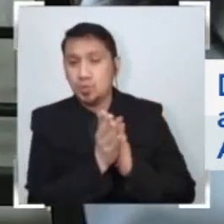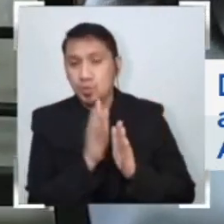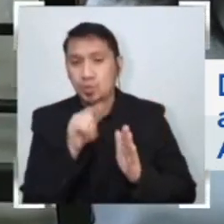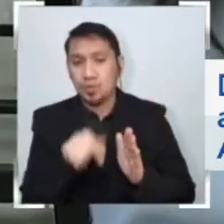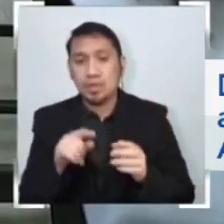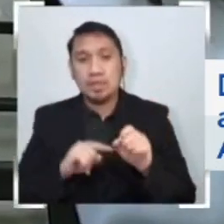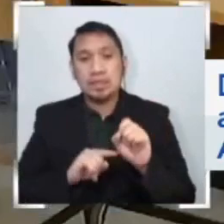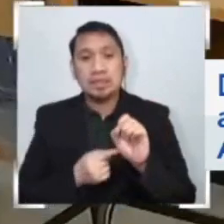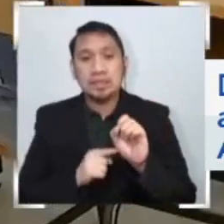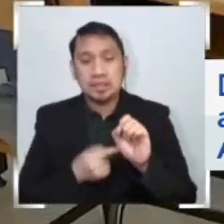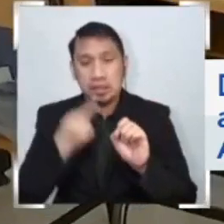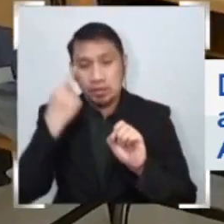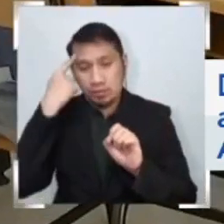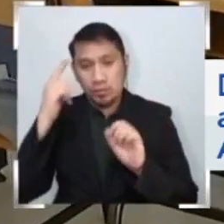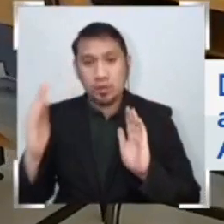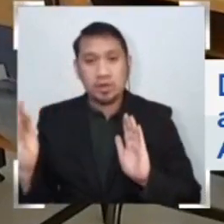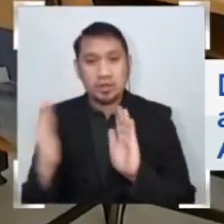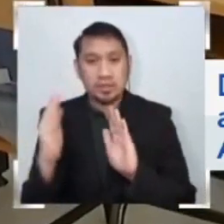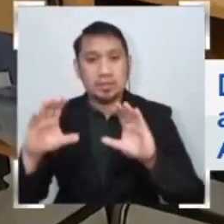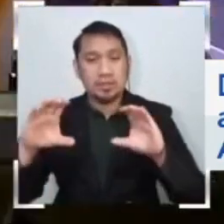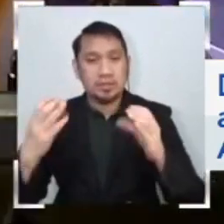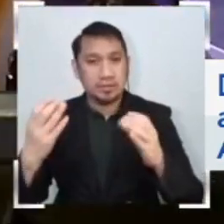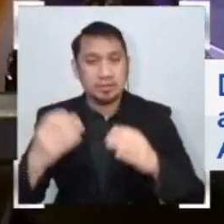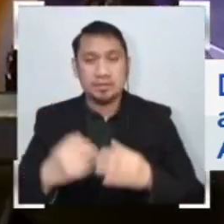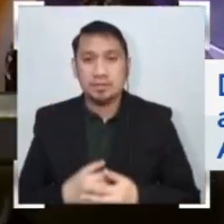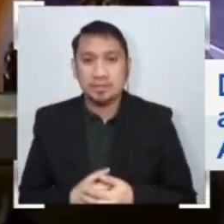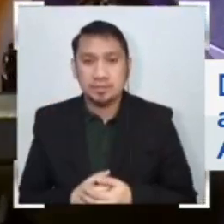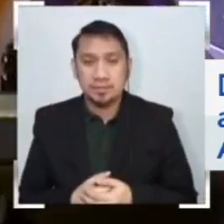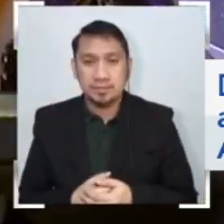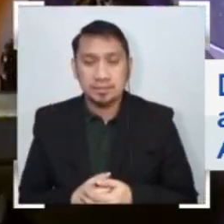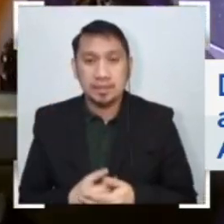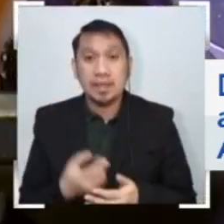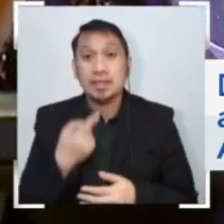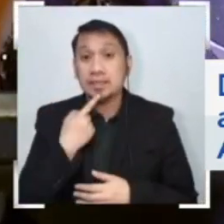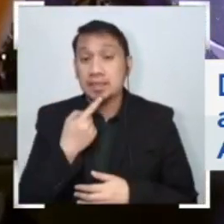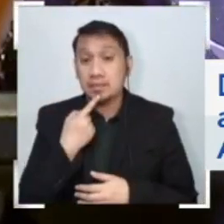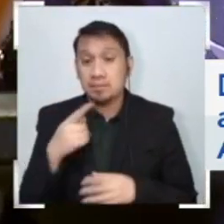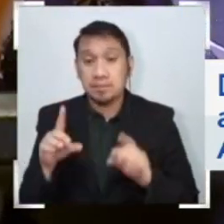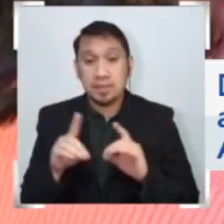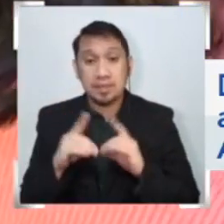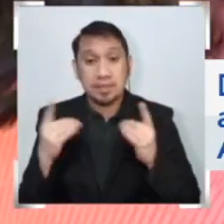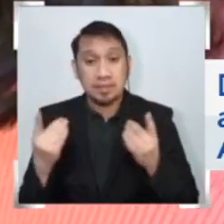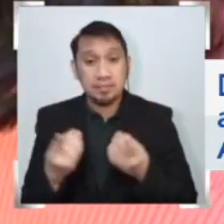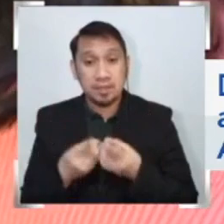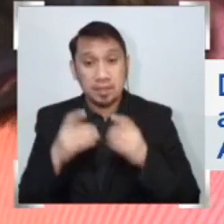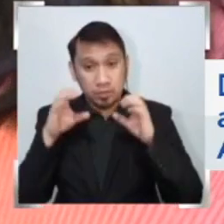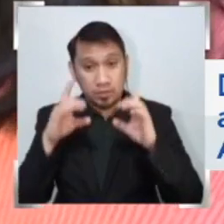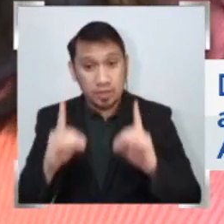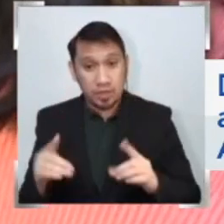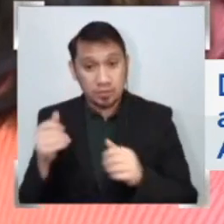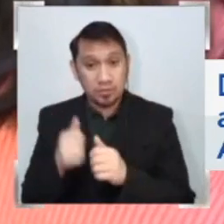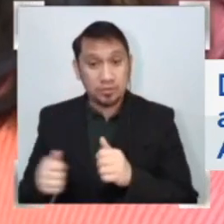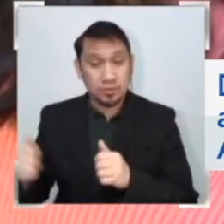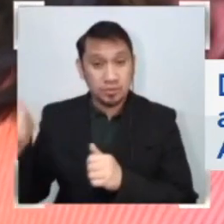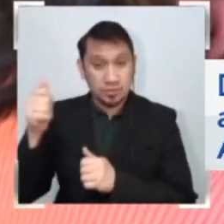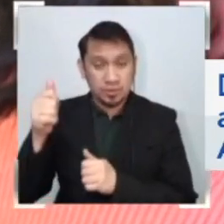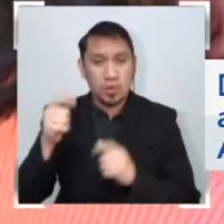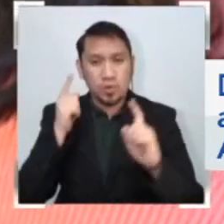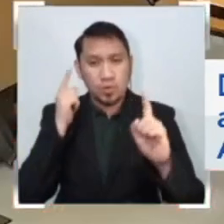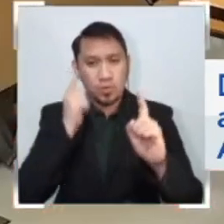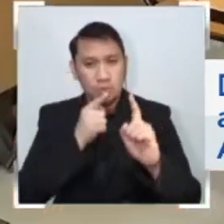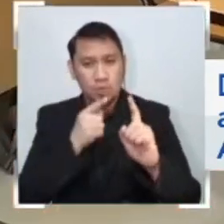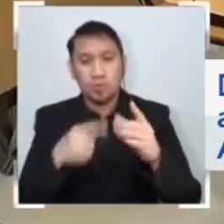Department of Education para sa face-to-face classes. Sabi ni DepEd Secretary Leonor Briones, target nilang madagdagan pa ang bilang